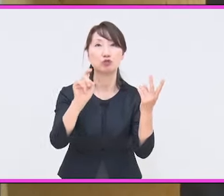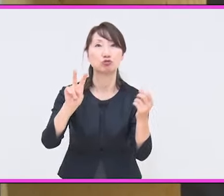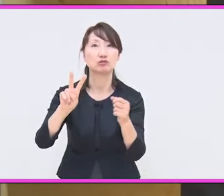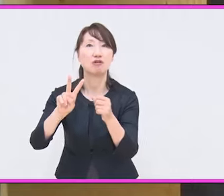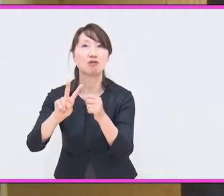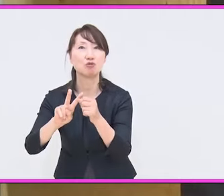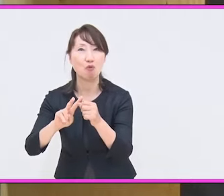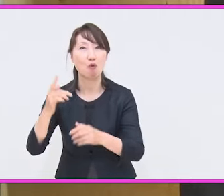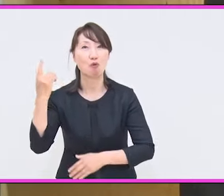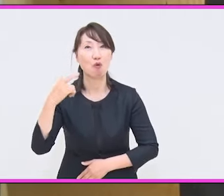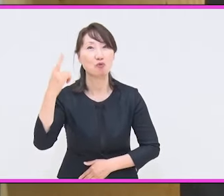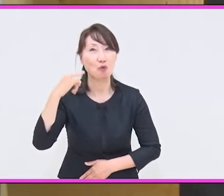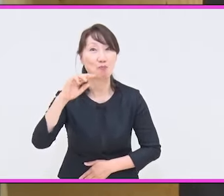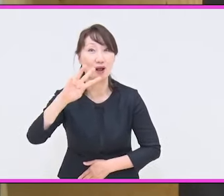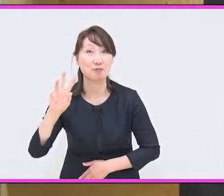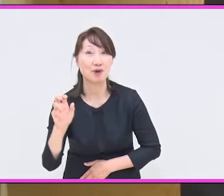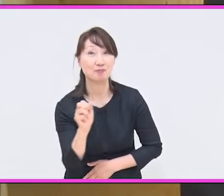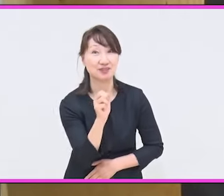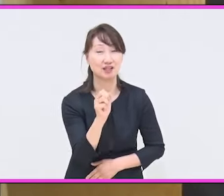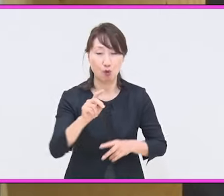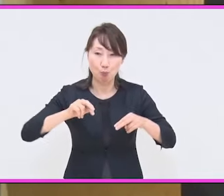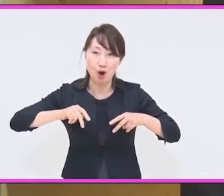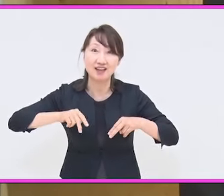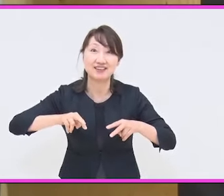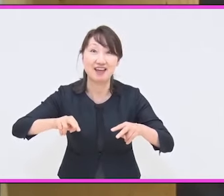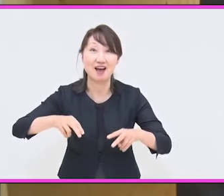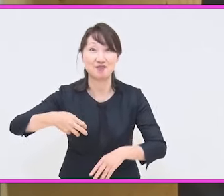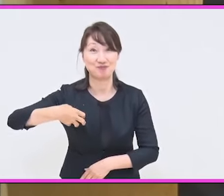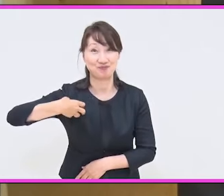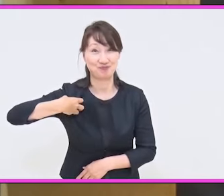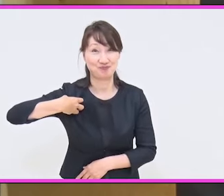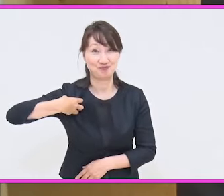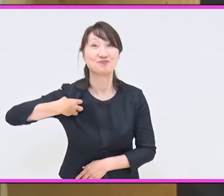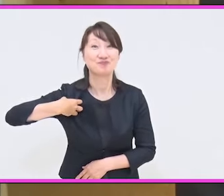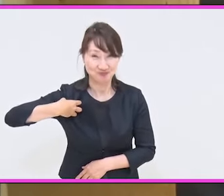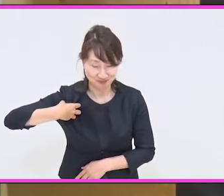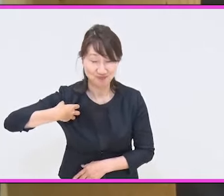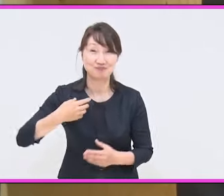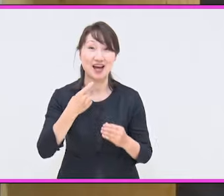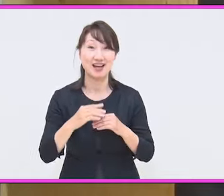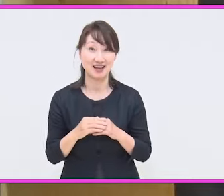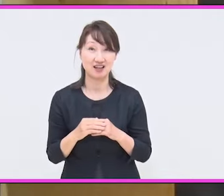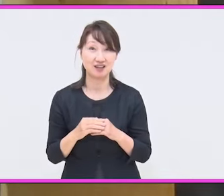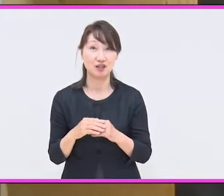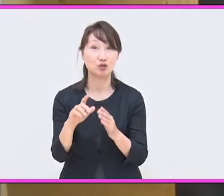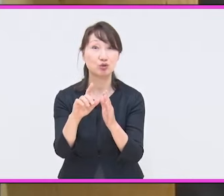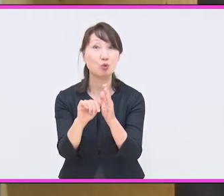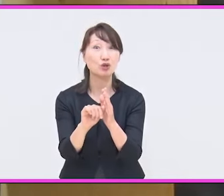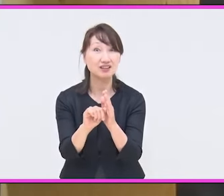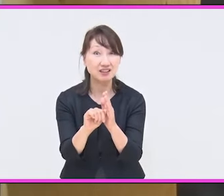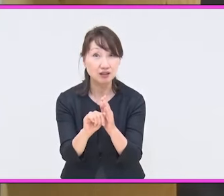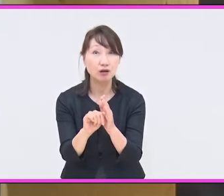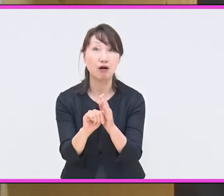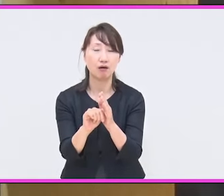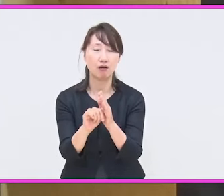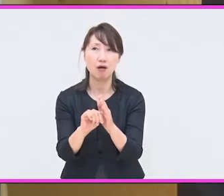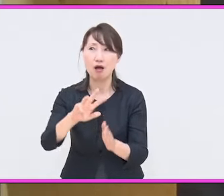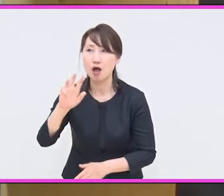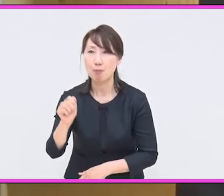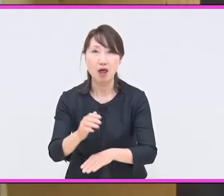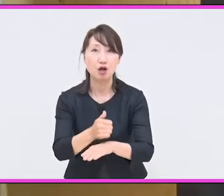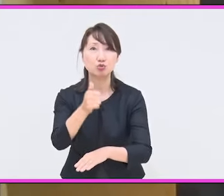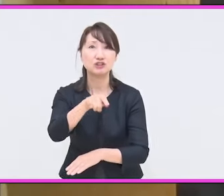パラリンピック大会っていうのは、まあボランティアみたいな形で行きました。まあ、そうしましたら、そのパラアスリートの